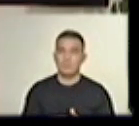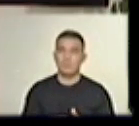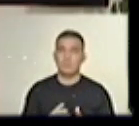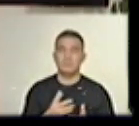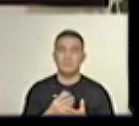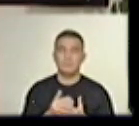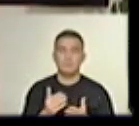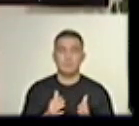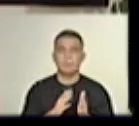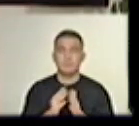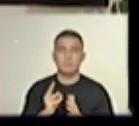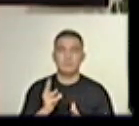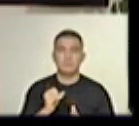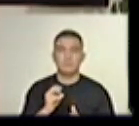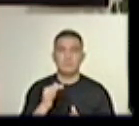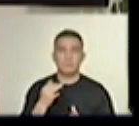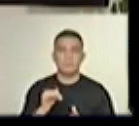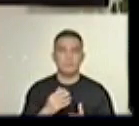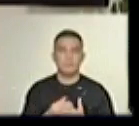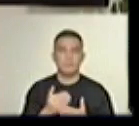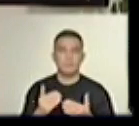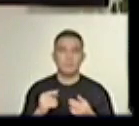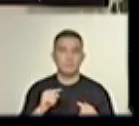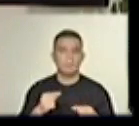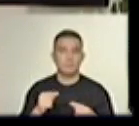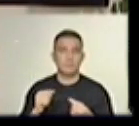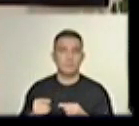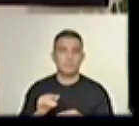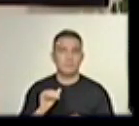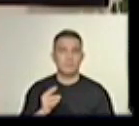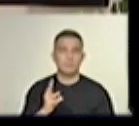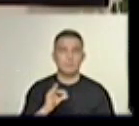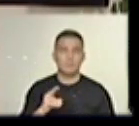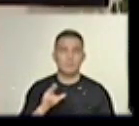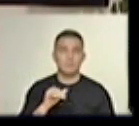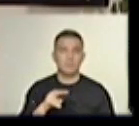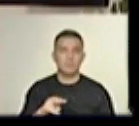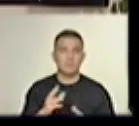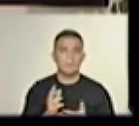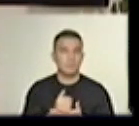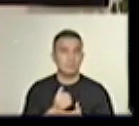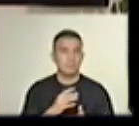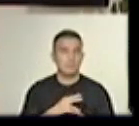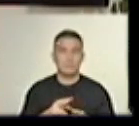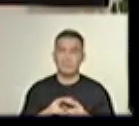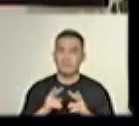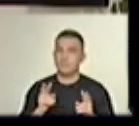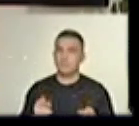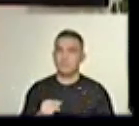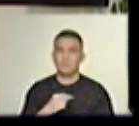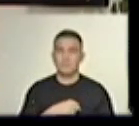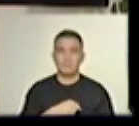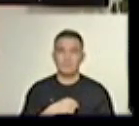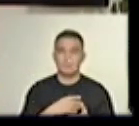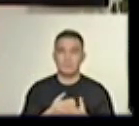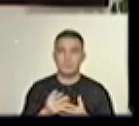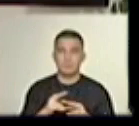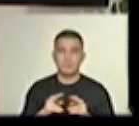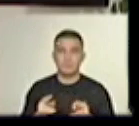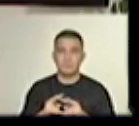yana manfiy sonni qarama-qarshisini va modulini topdik. Bu holda ikkalasi ham o'zaro teng